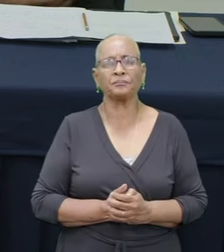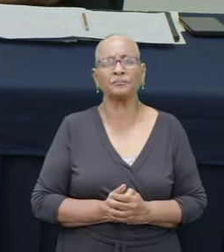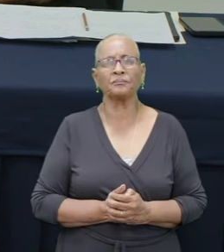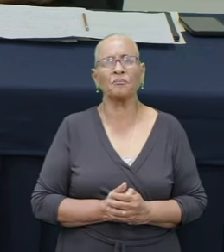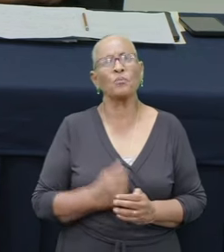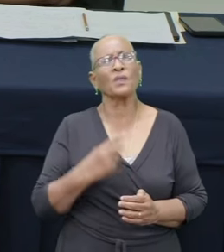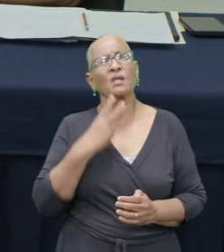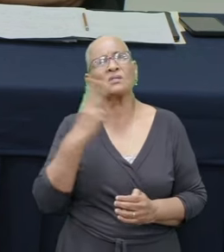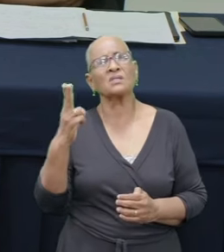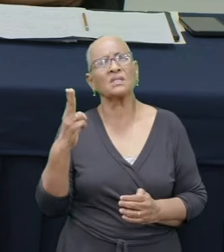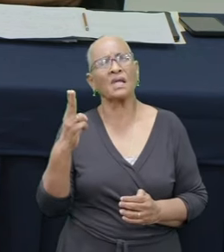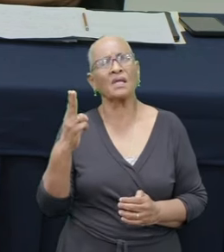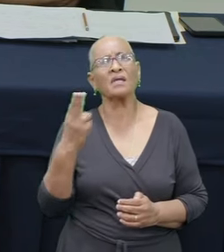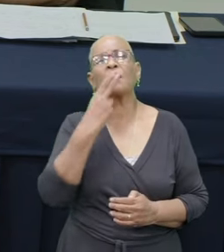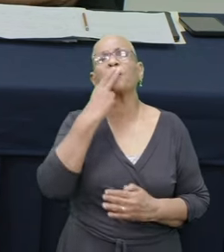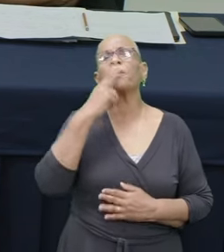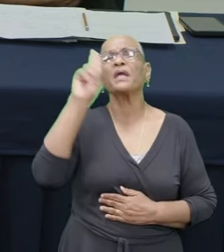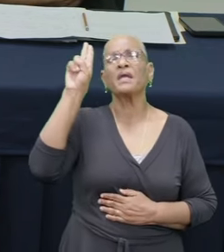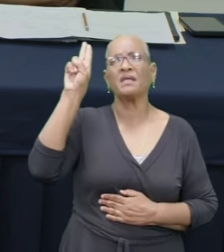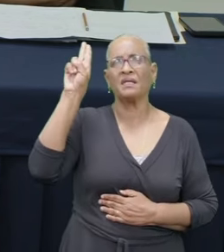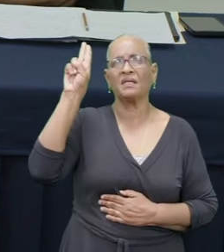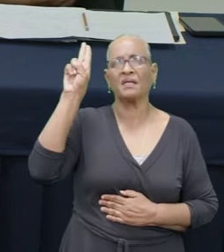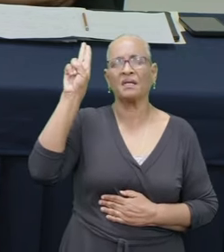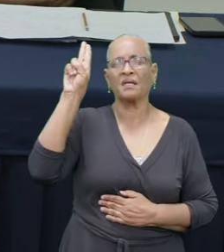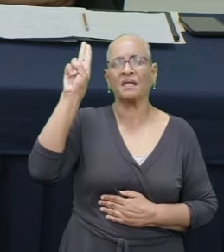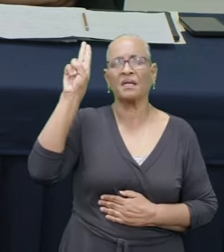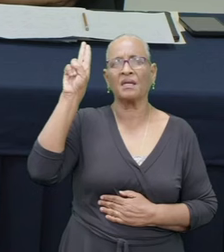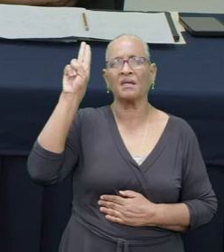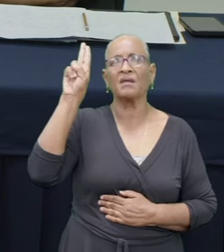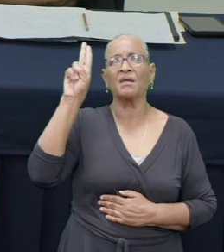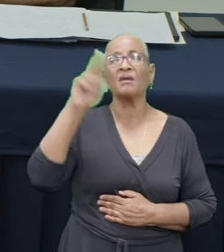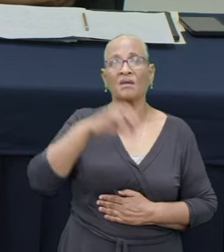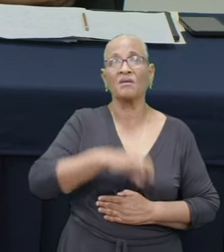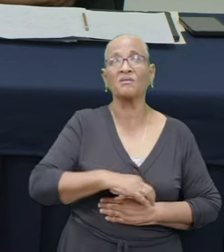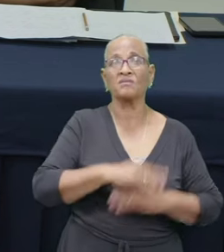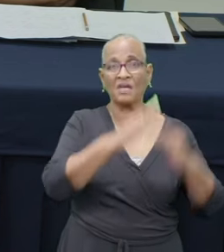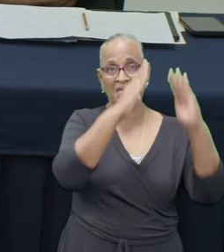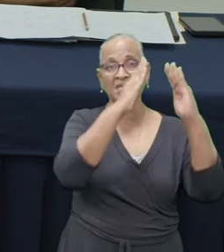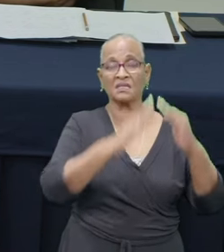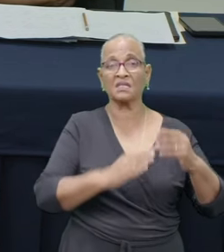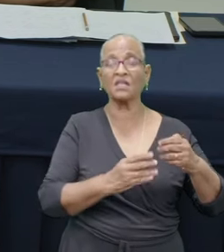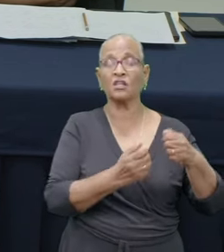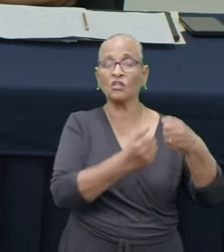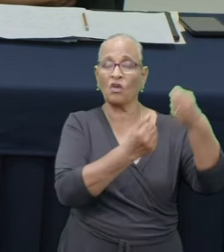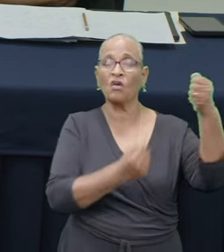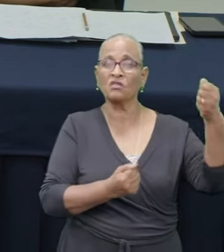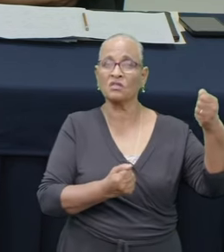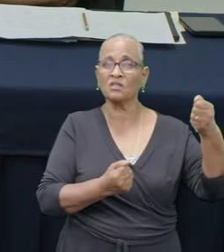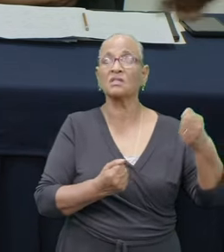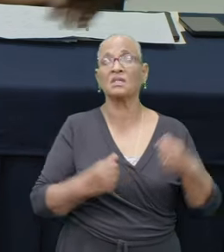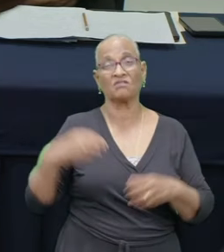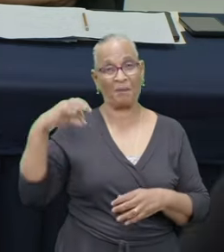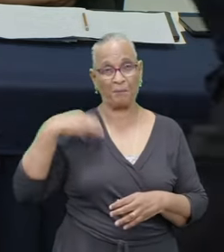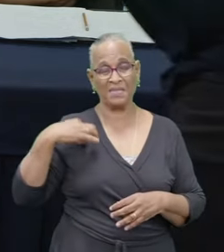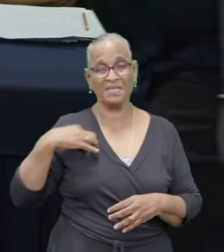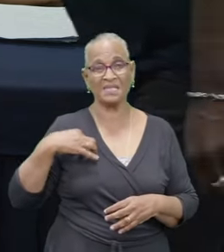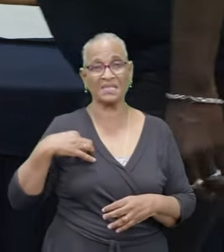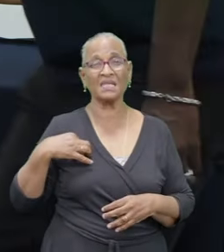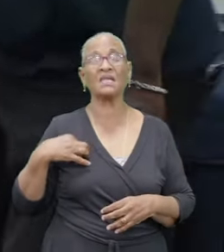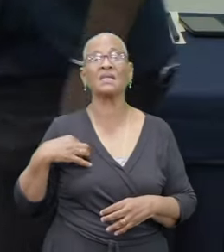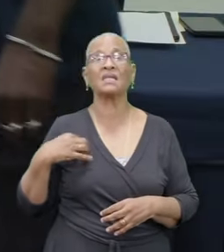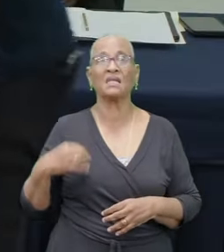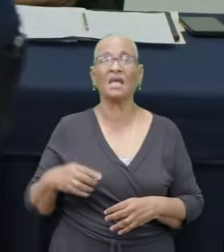u zei de beëdiging van verpleegkundigen. Inderdaad, valt dat onder het ministerie en de directeur van Volksgezondheid die behoort dat te